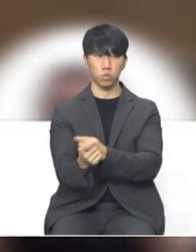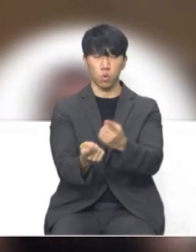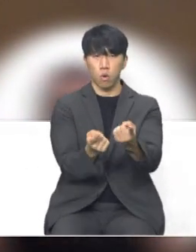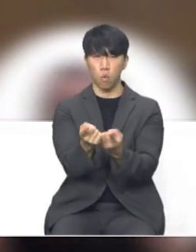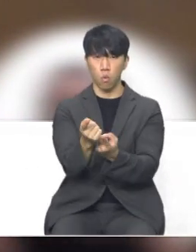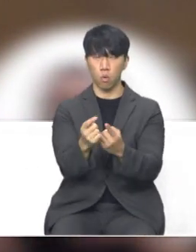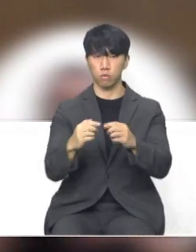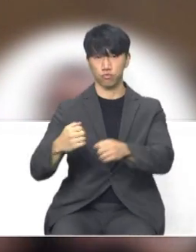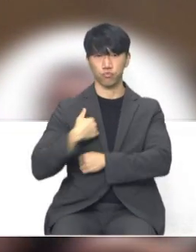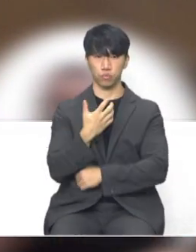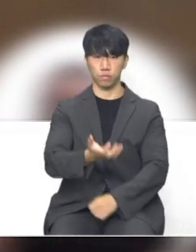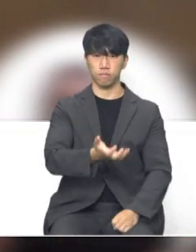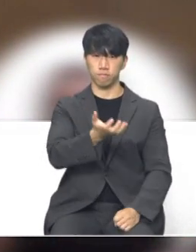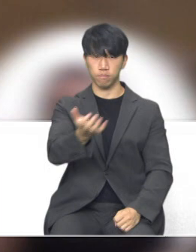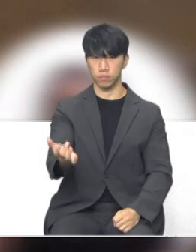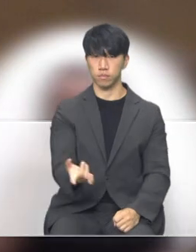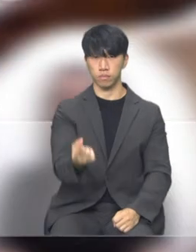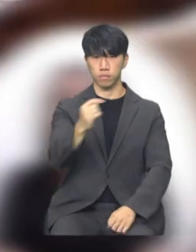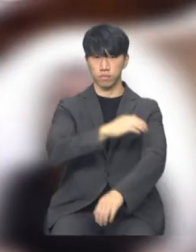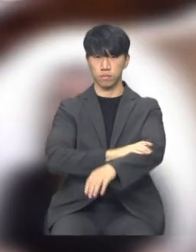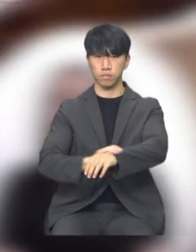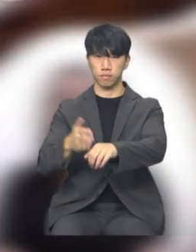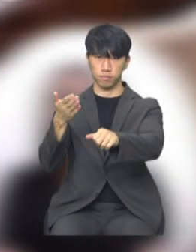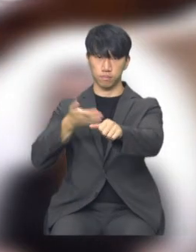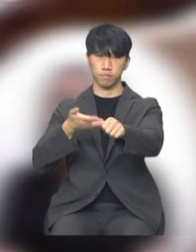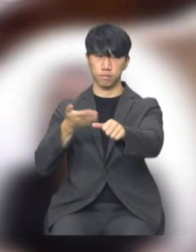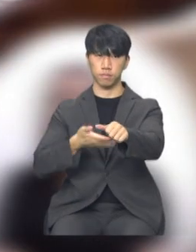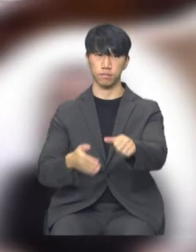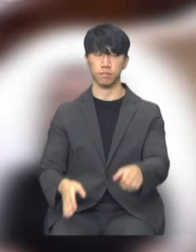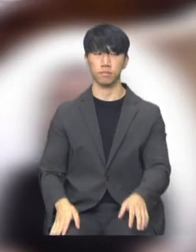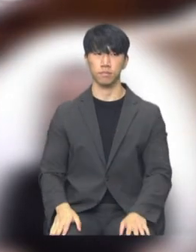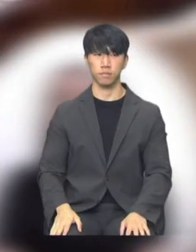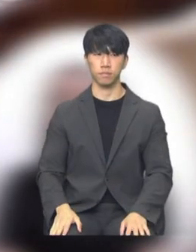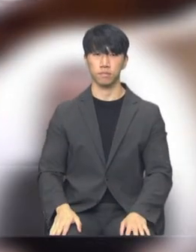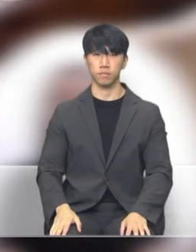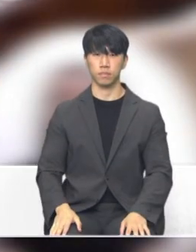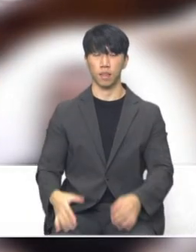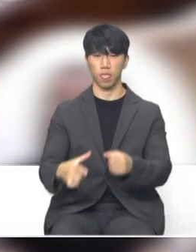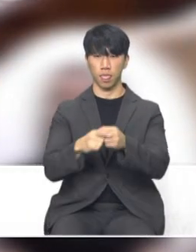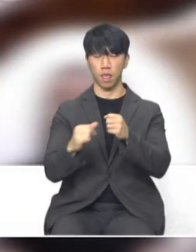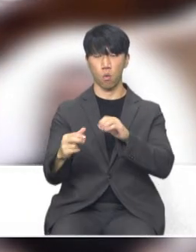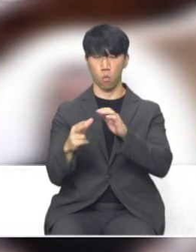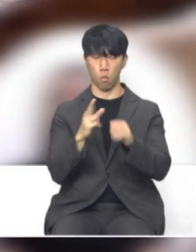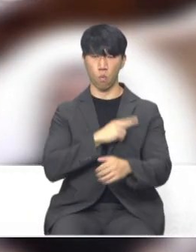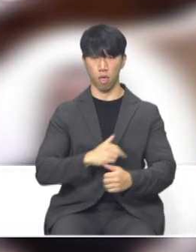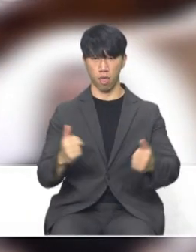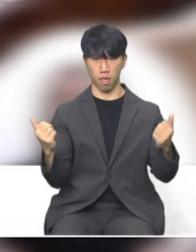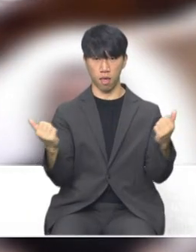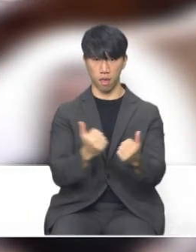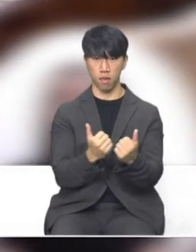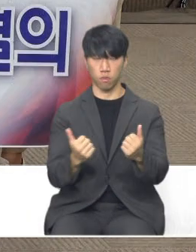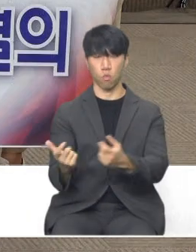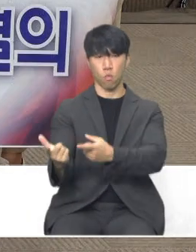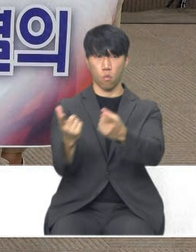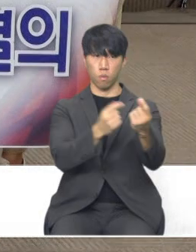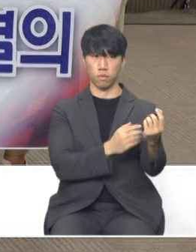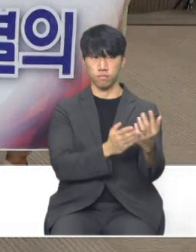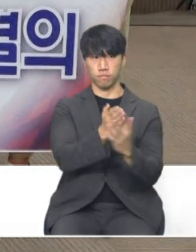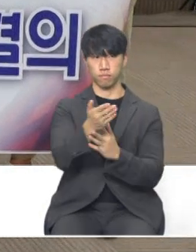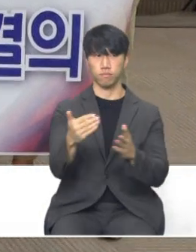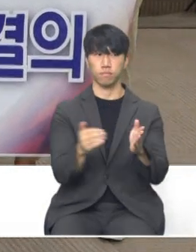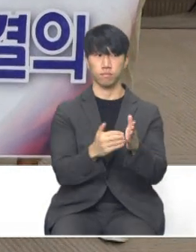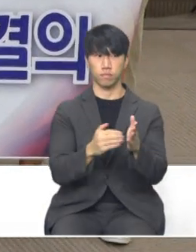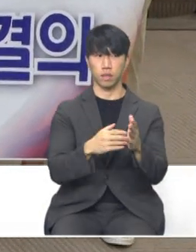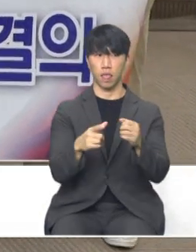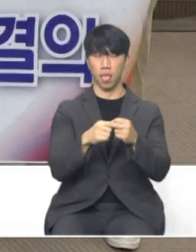사업을 조속히 시행할 것을 촉구한다. 이달 초 계양구 의회가 만장일치로 채택한 결의안. 계양